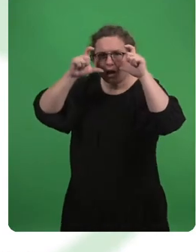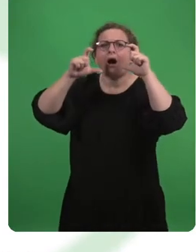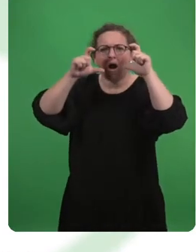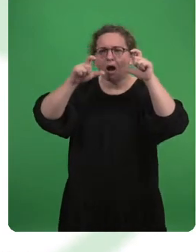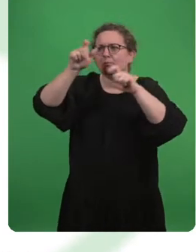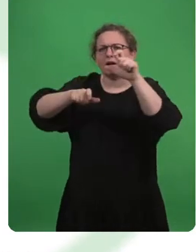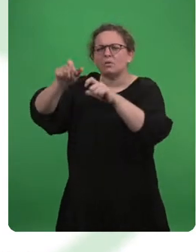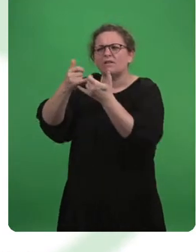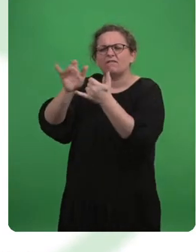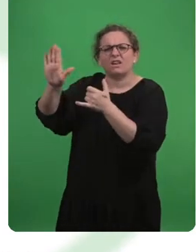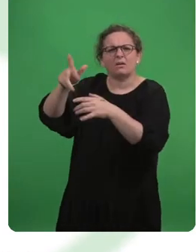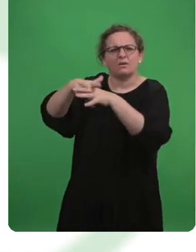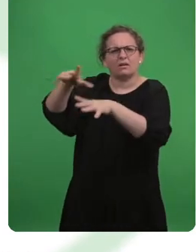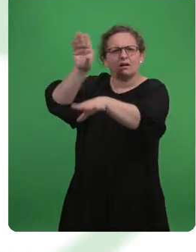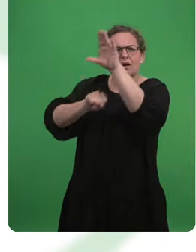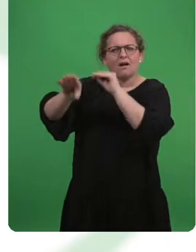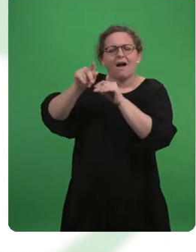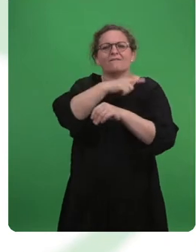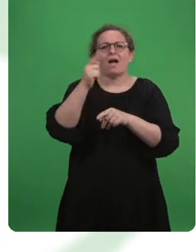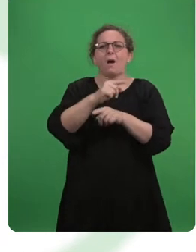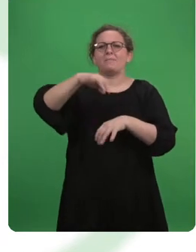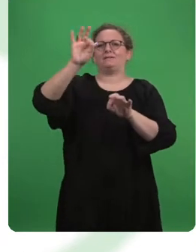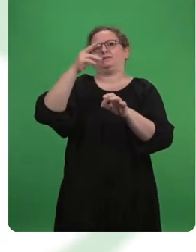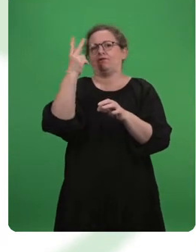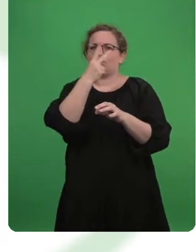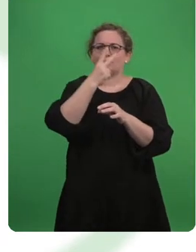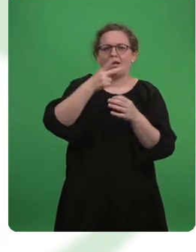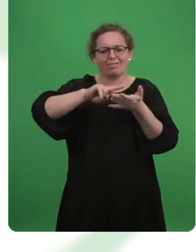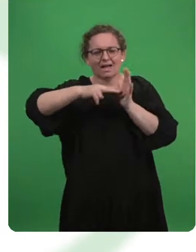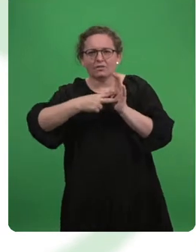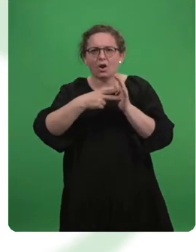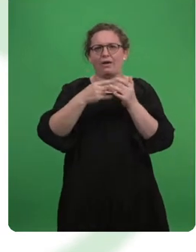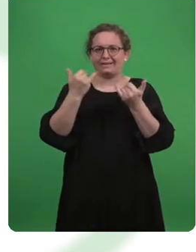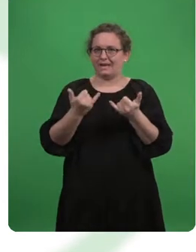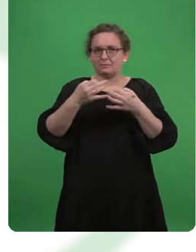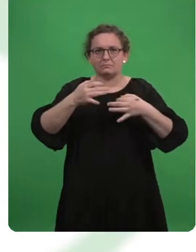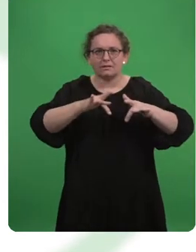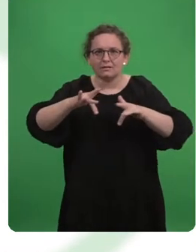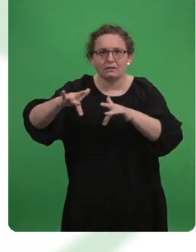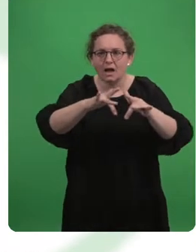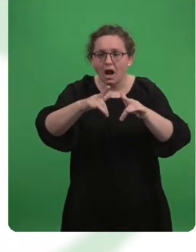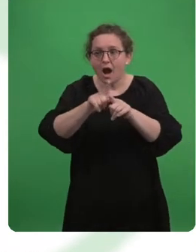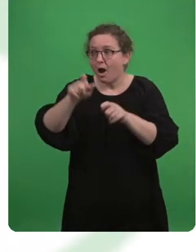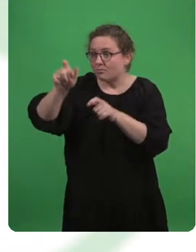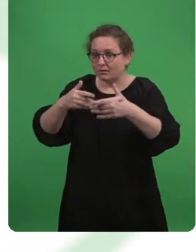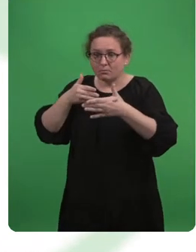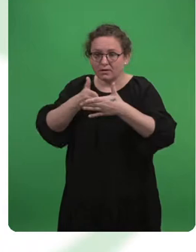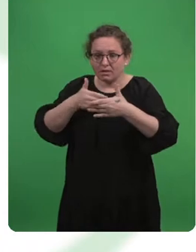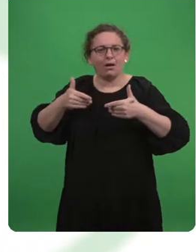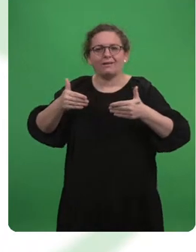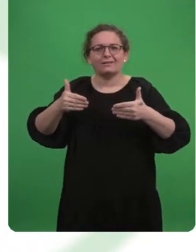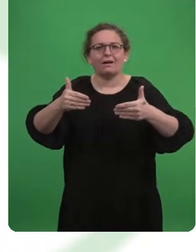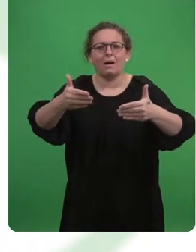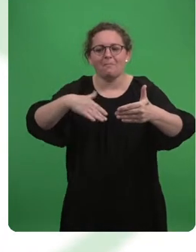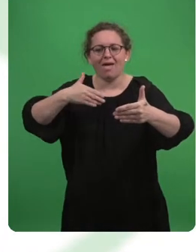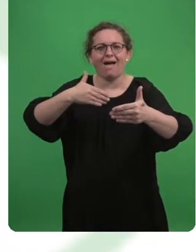Diese Brille erkennt auch Personen und schafft wieder neue Möglichkeiten. Und wieder hier das Stichwort: Technologie verschiebt die